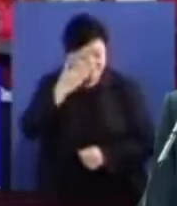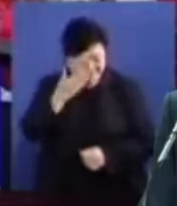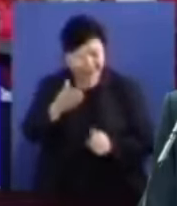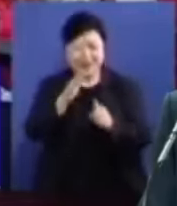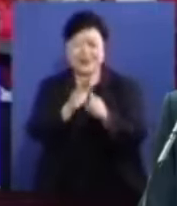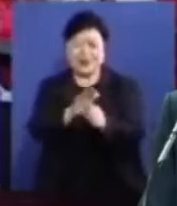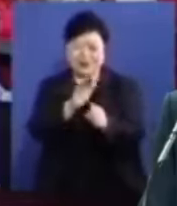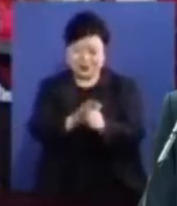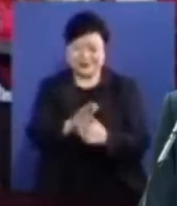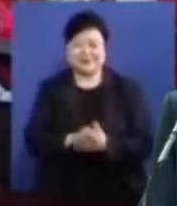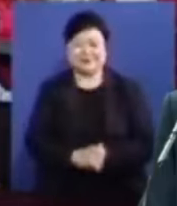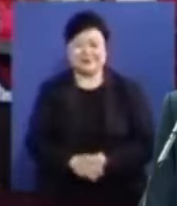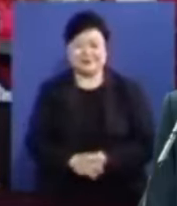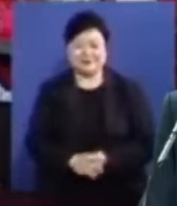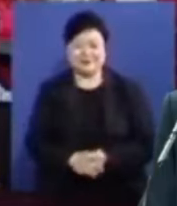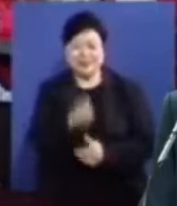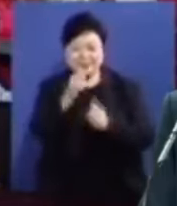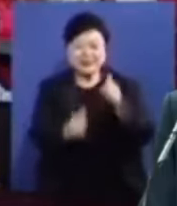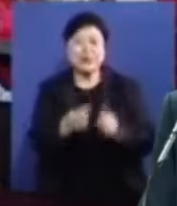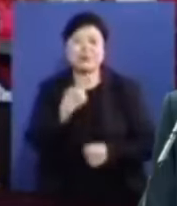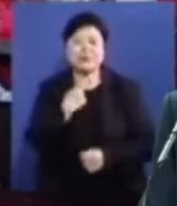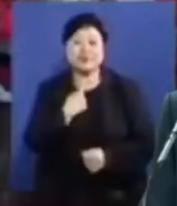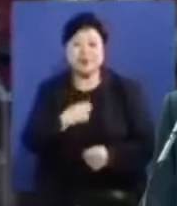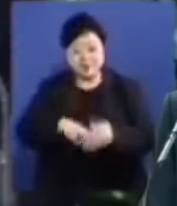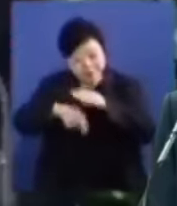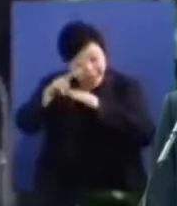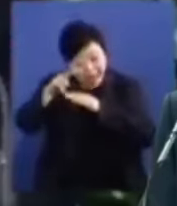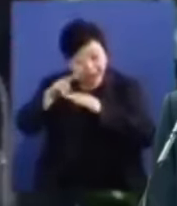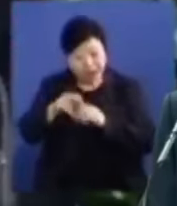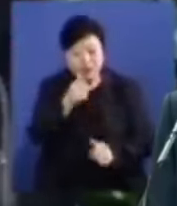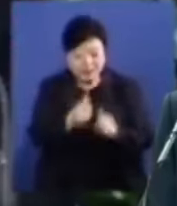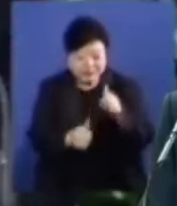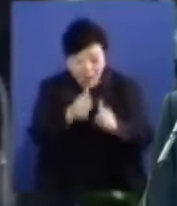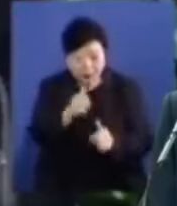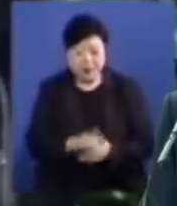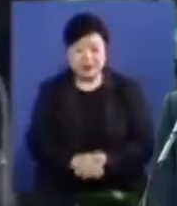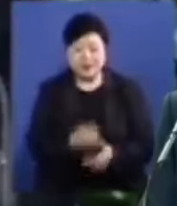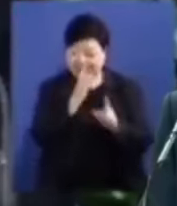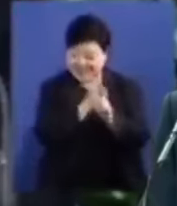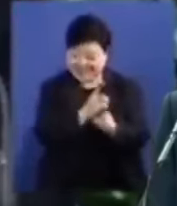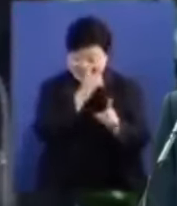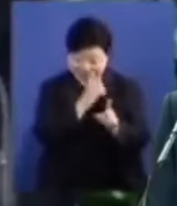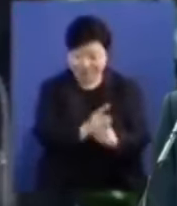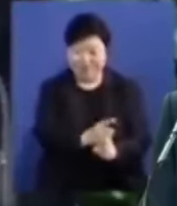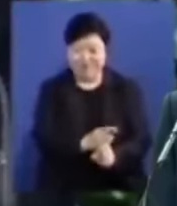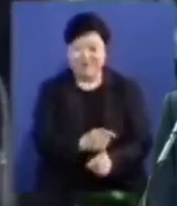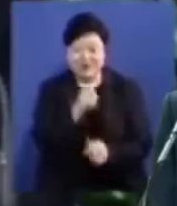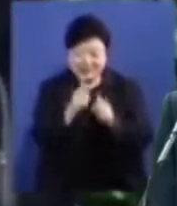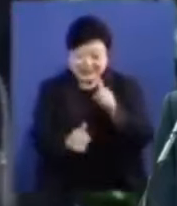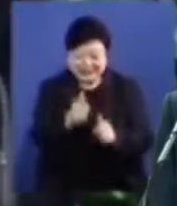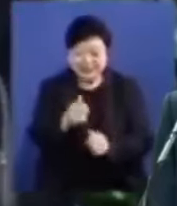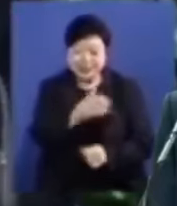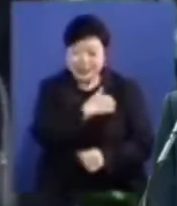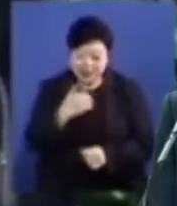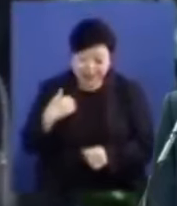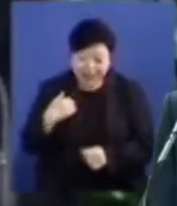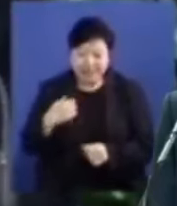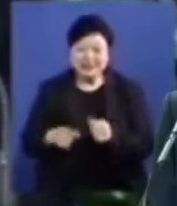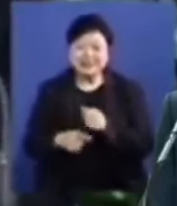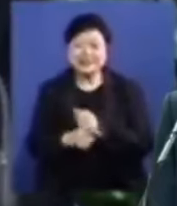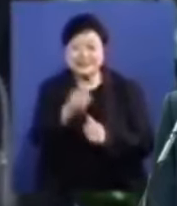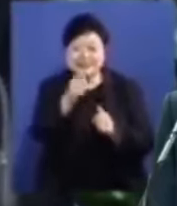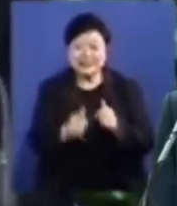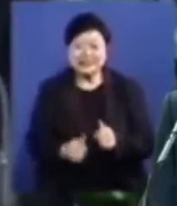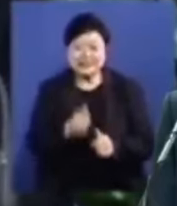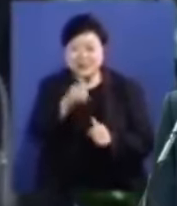하시느니라. 시험을 피하고 시험을 이기고 시험을 감당한다는 것은 시험이